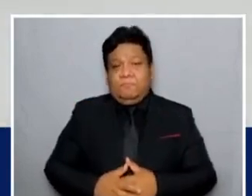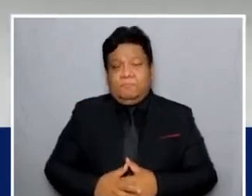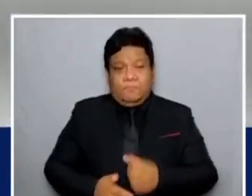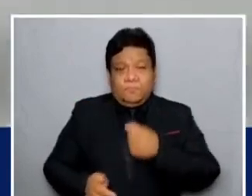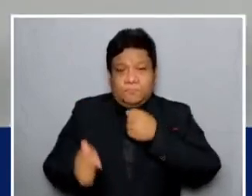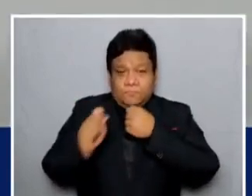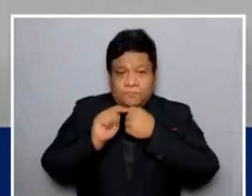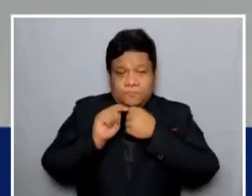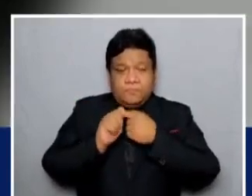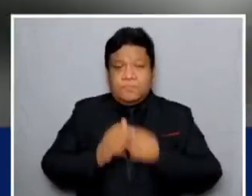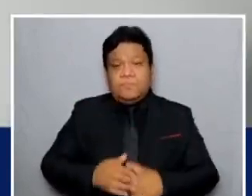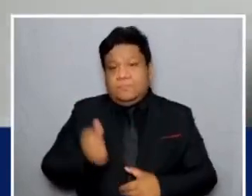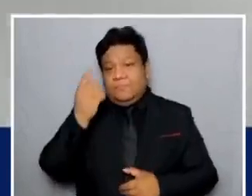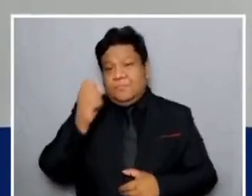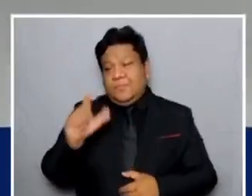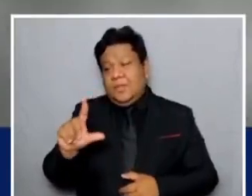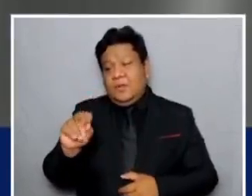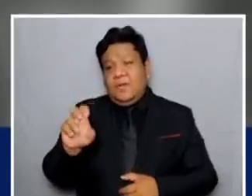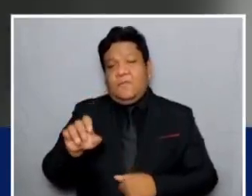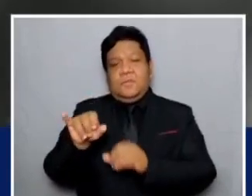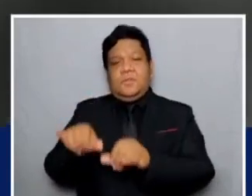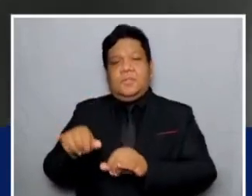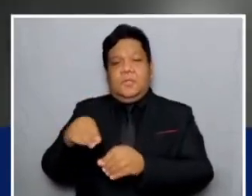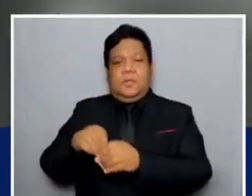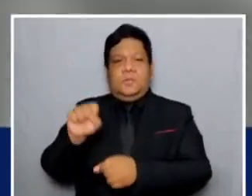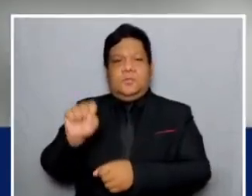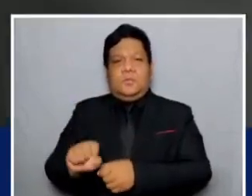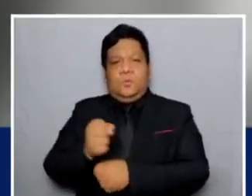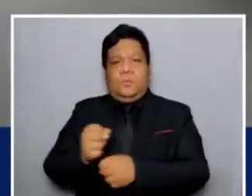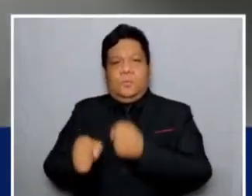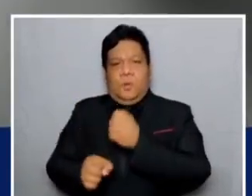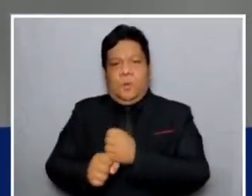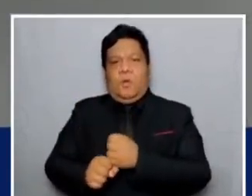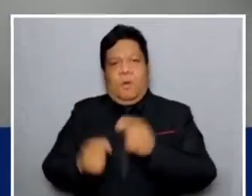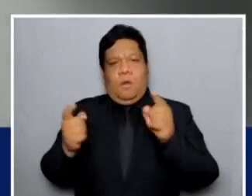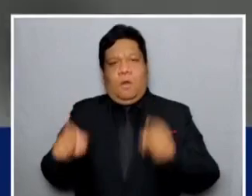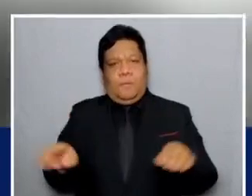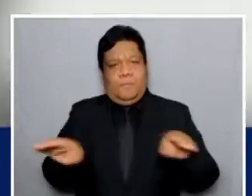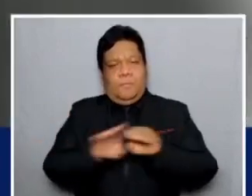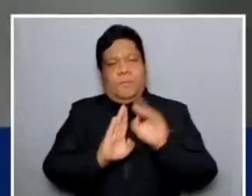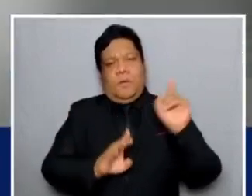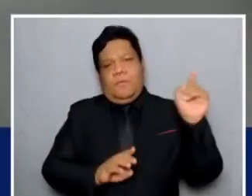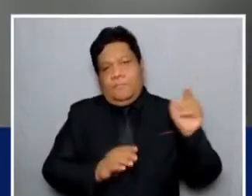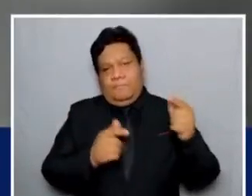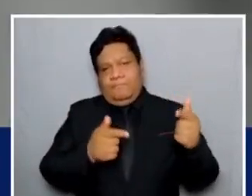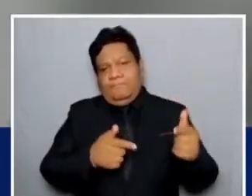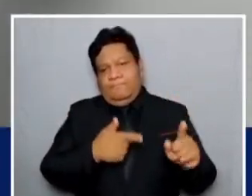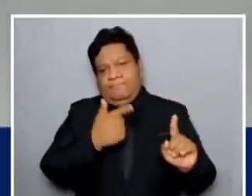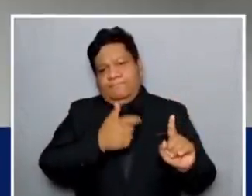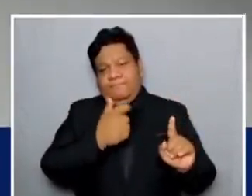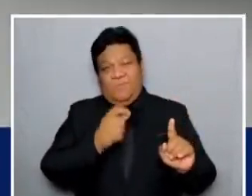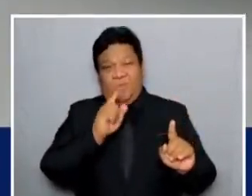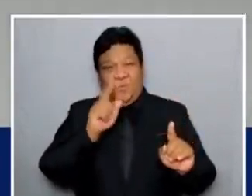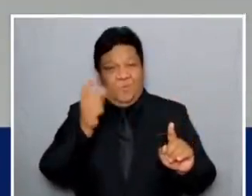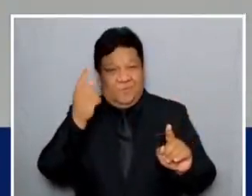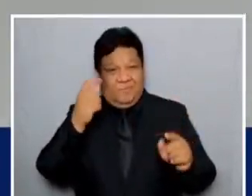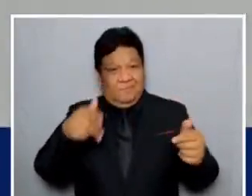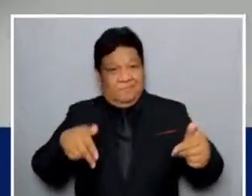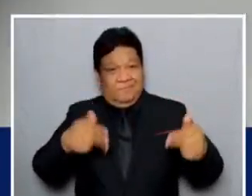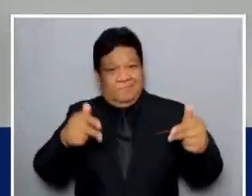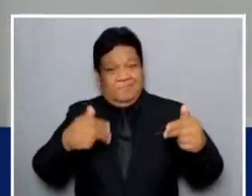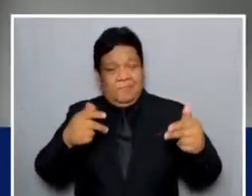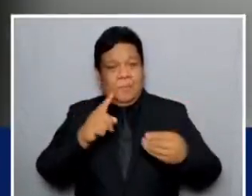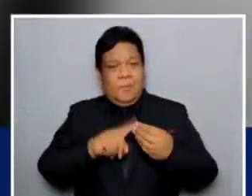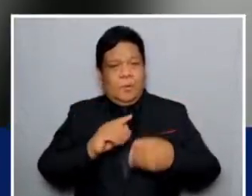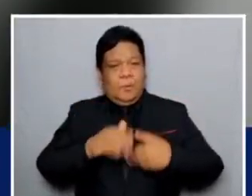South Cotabato si Love nang mangyari ang pamamaril. Nagbi-video call pa ang dalawa at nag-uusap sa pagproseso ng papeles